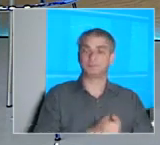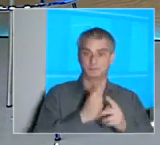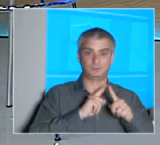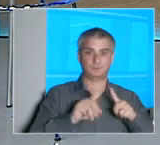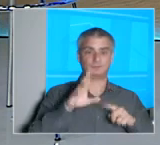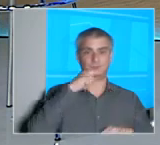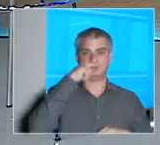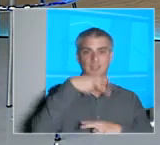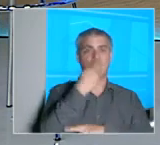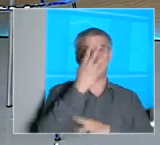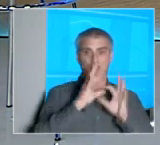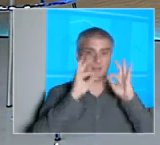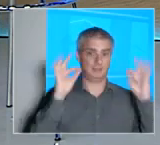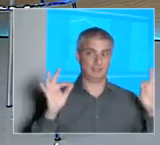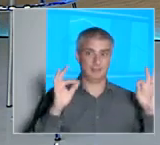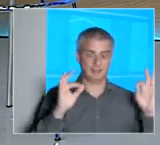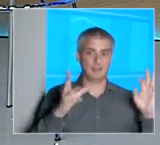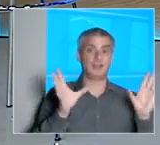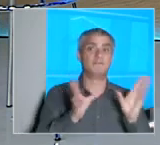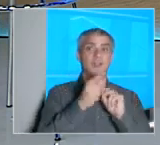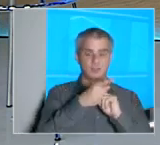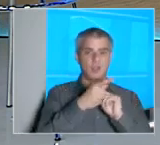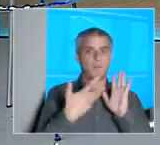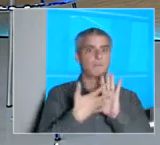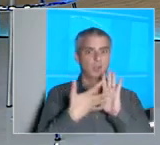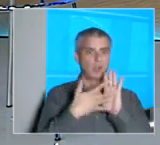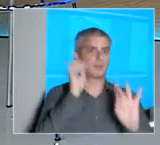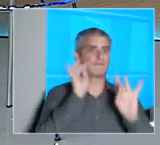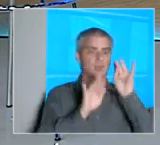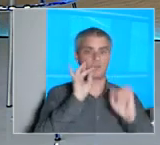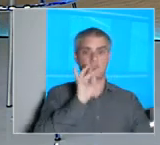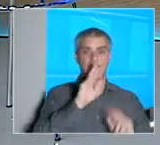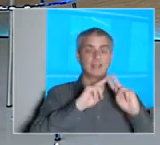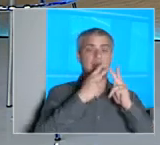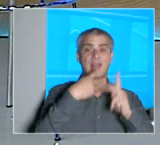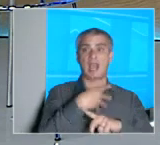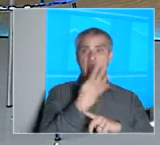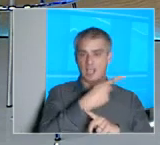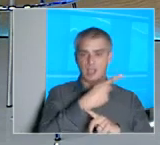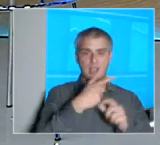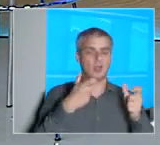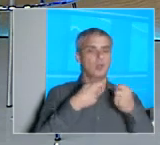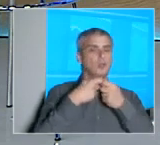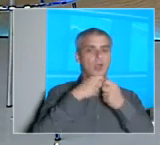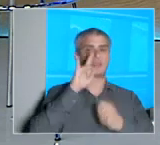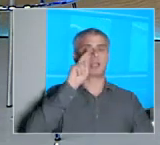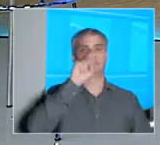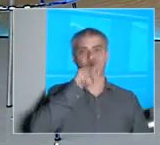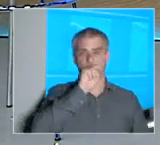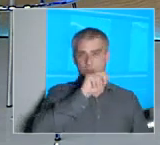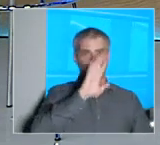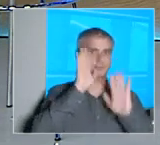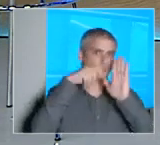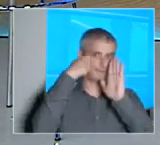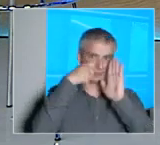חודש הגאווה יצא לדרך עידן, ואיתו גם הביקורות וההתקפות על הקהילה. תנועת חזון העלתה סרטון